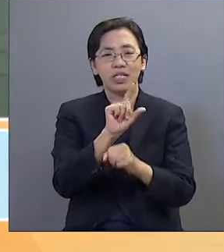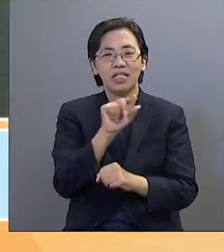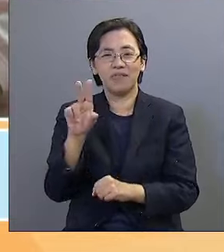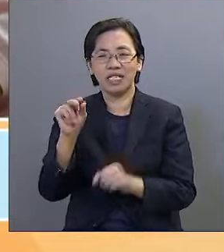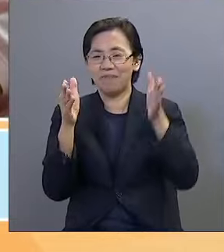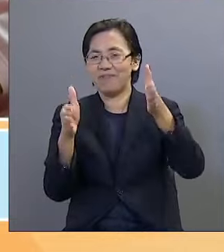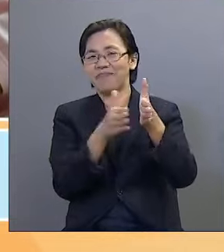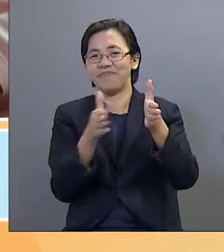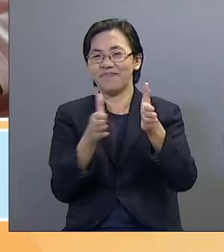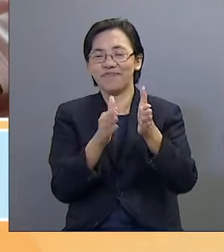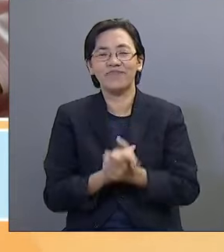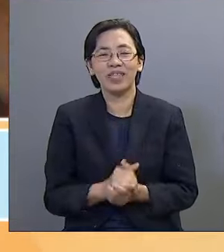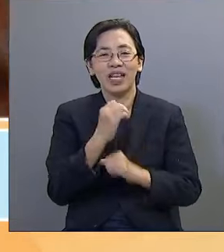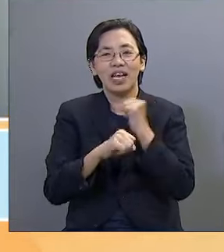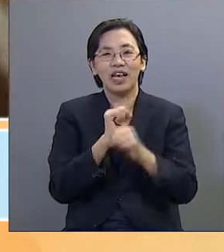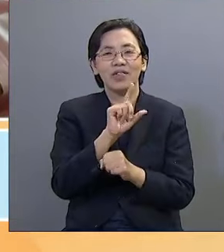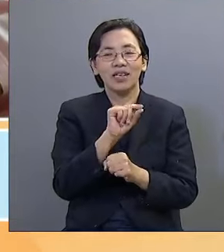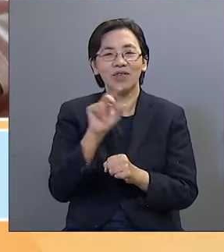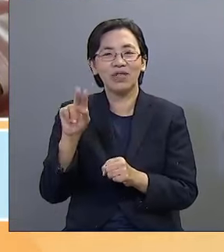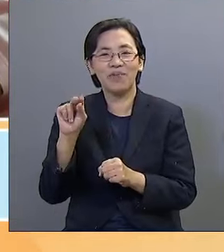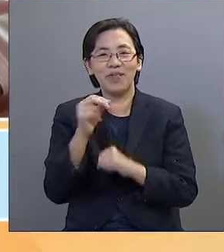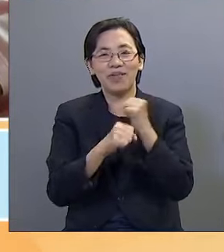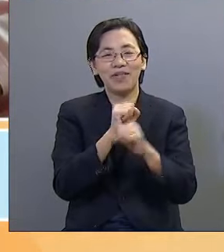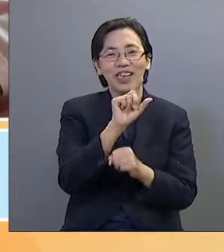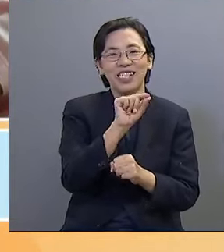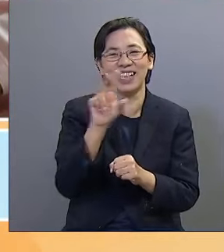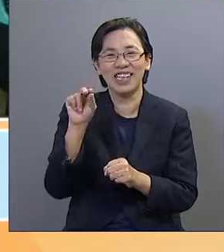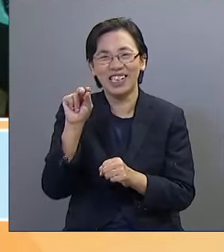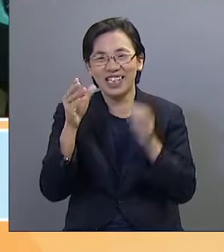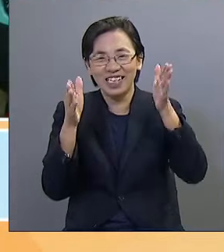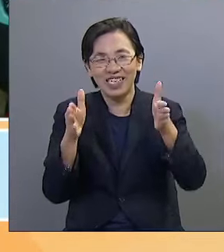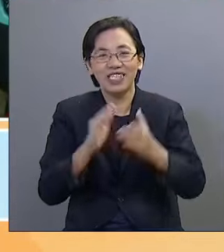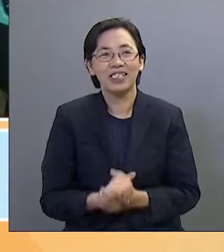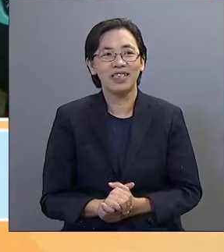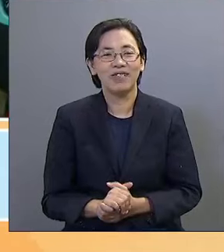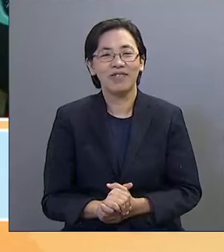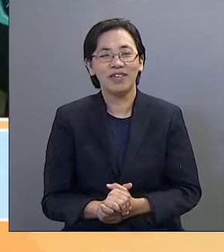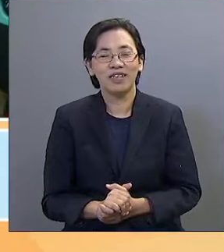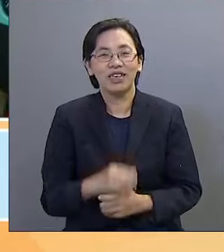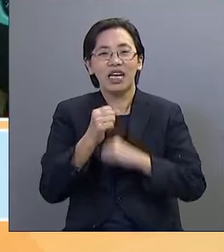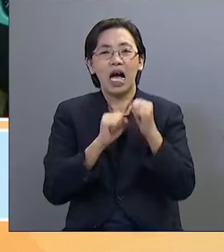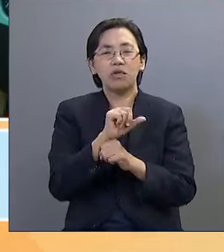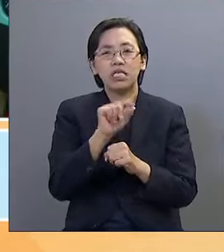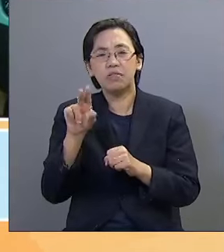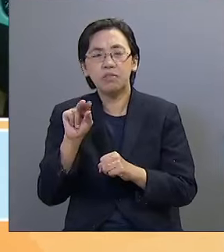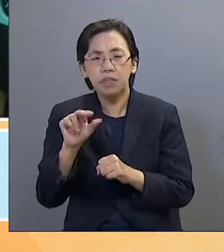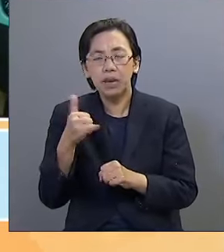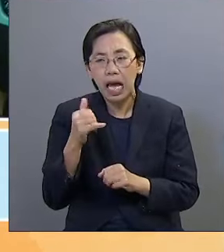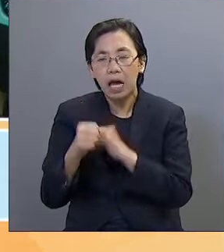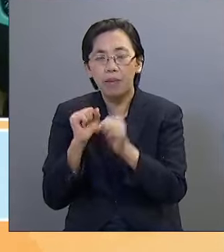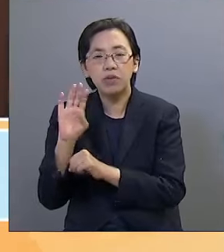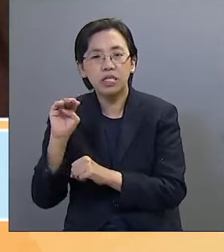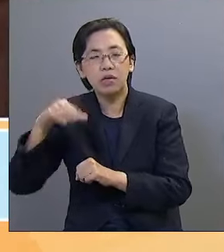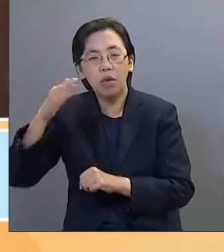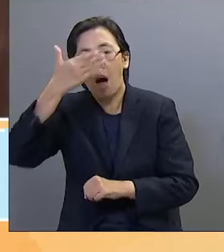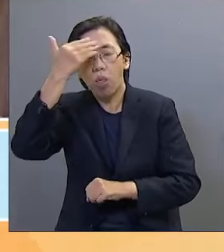ปีแล้วมันก็มีผลไปเรื่อยๆถ้าเราจะถ้าดูจริงๆอะนะครับมันจะเริ่มหลงลืมตอน40น